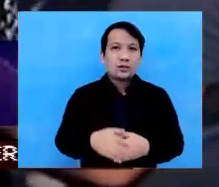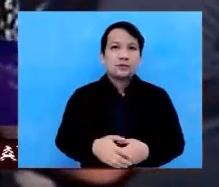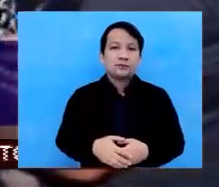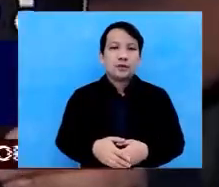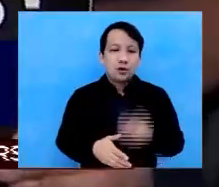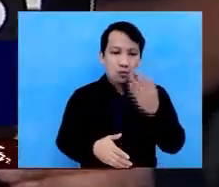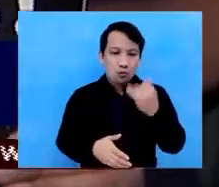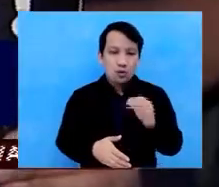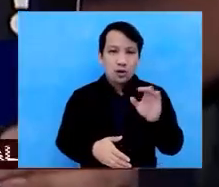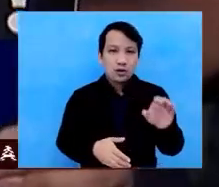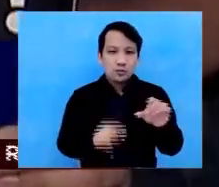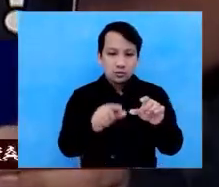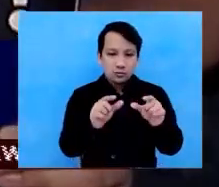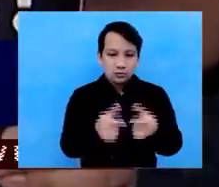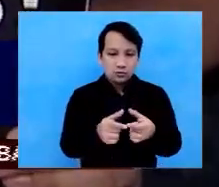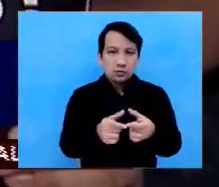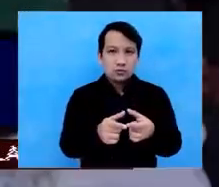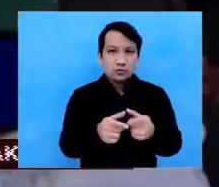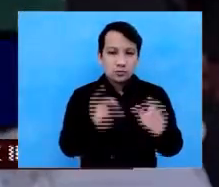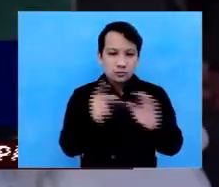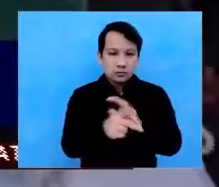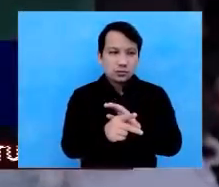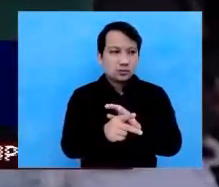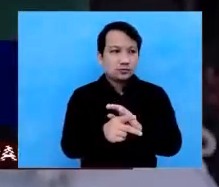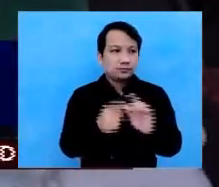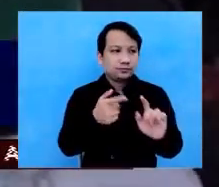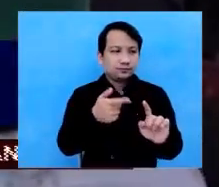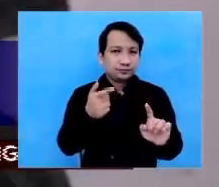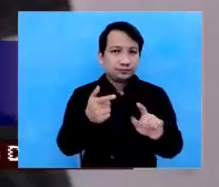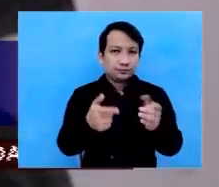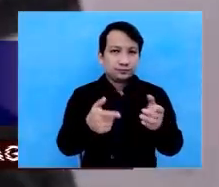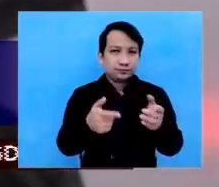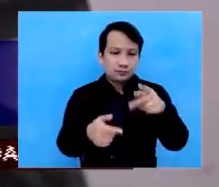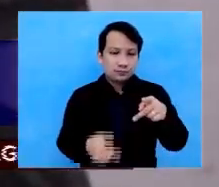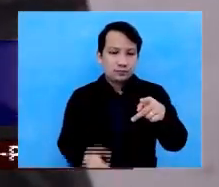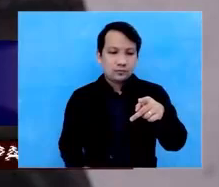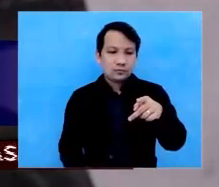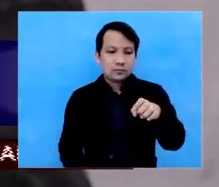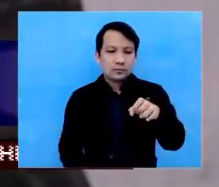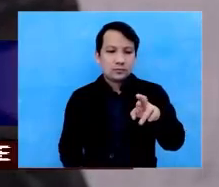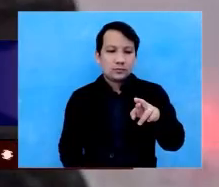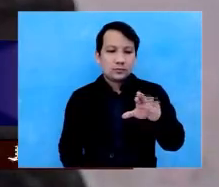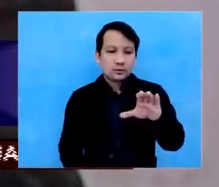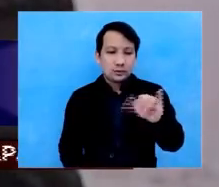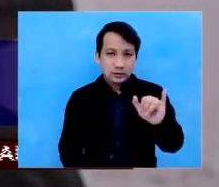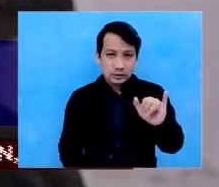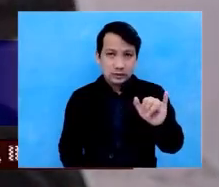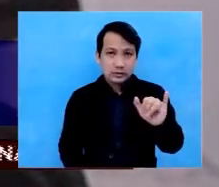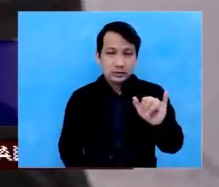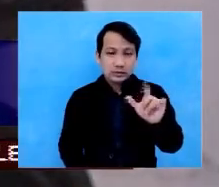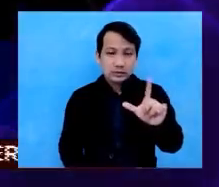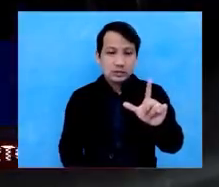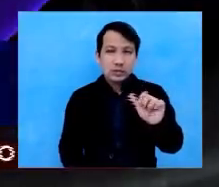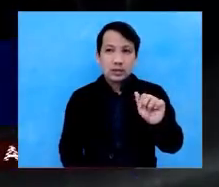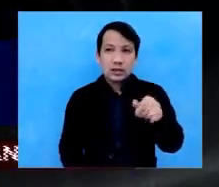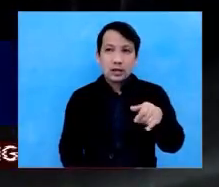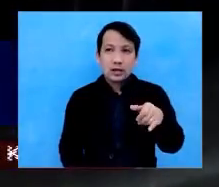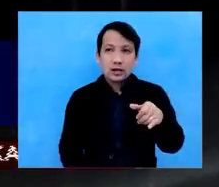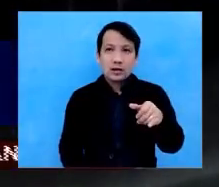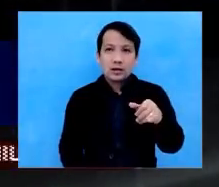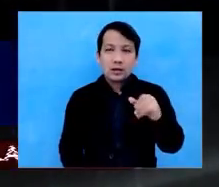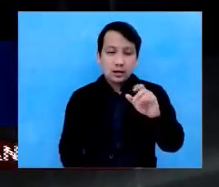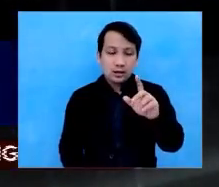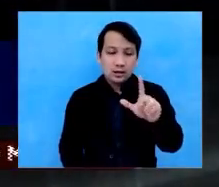ng grupo ang pagpaslang sa broadcaster na si Percival Mabasa o mas kilala bilang Percy Lapid.